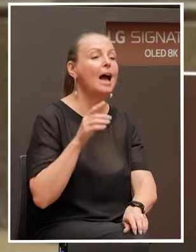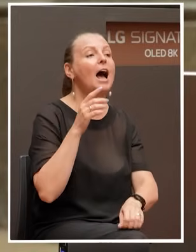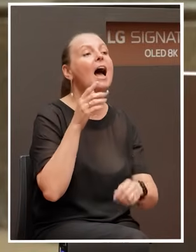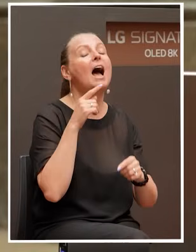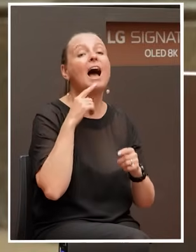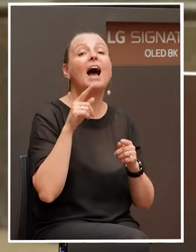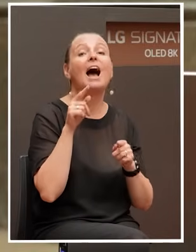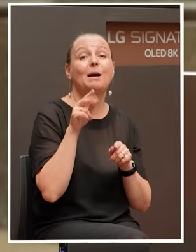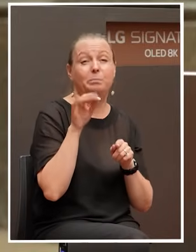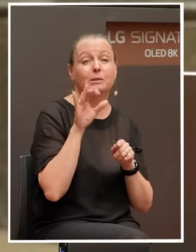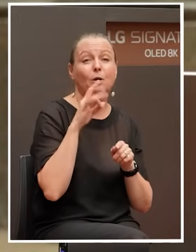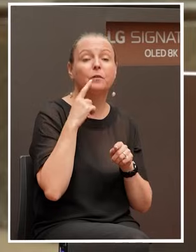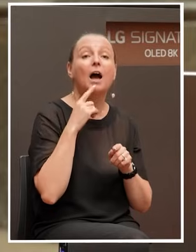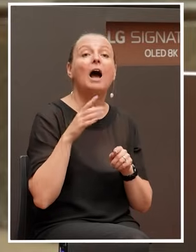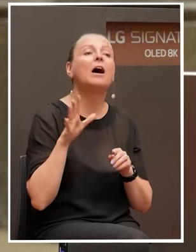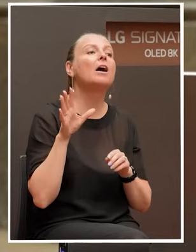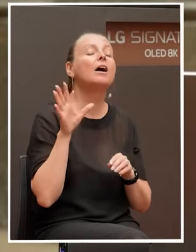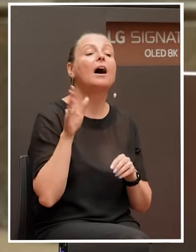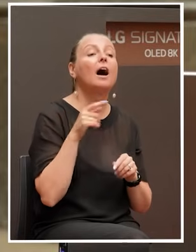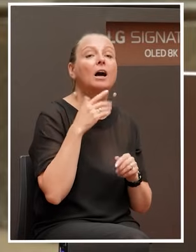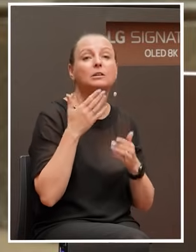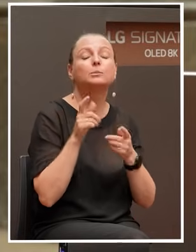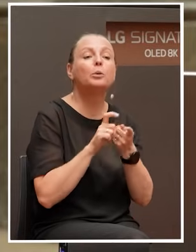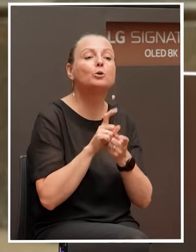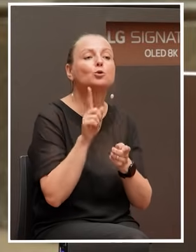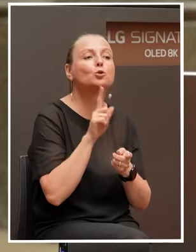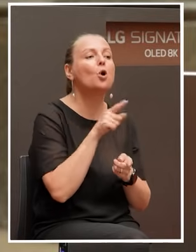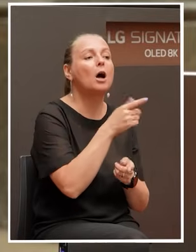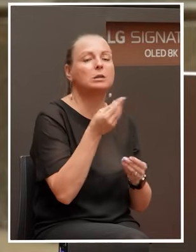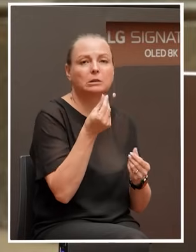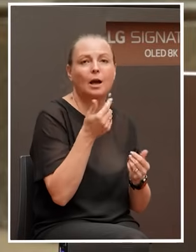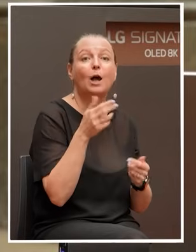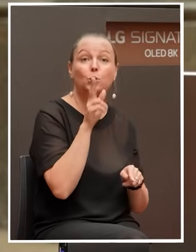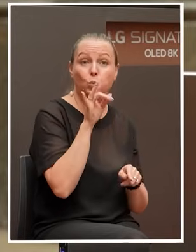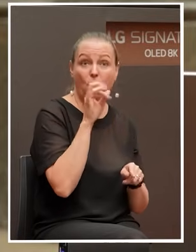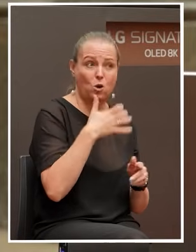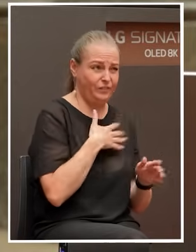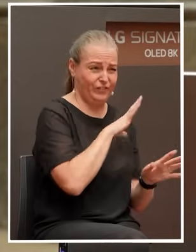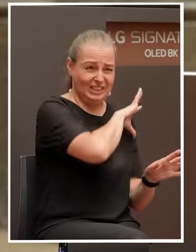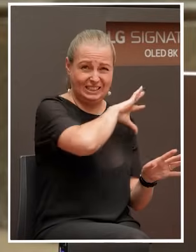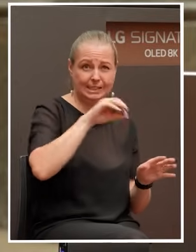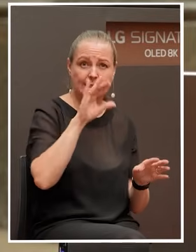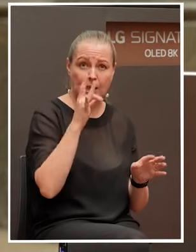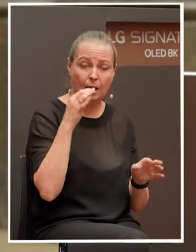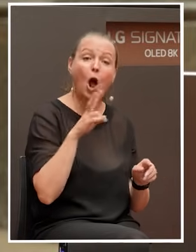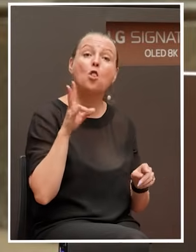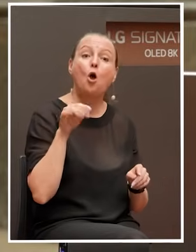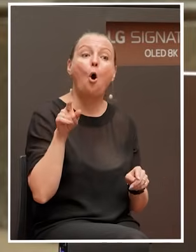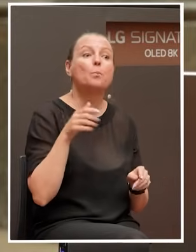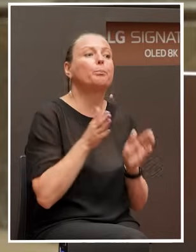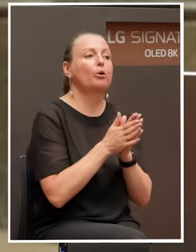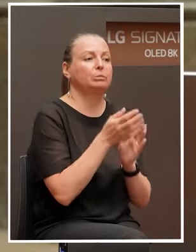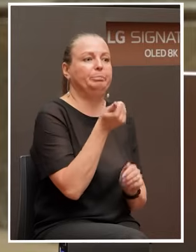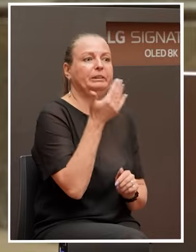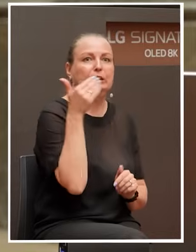сплетня. Весь Париж говорит о цене, которую Моне запросил за свои соборы. Дюран хотел приобрести всю серию, но Моне требует 15 тысяч франков за каждый собор.